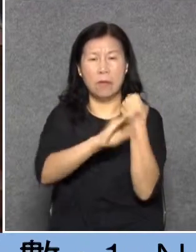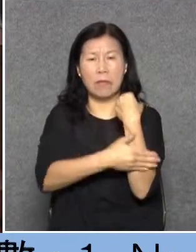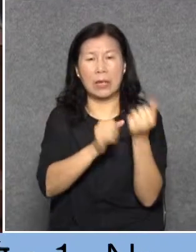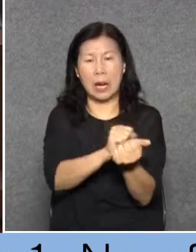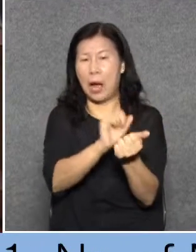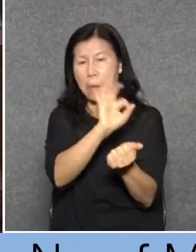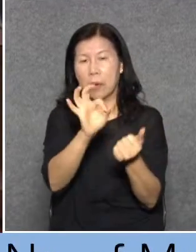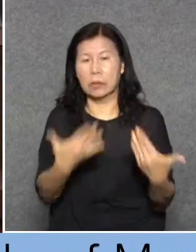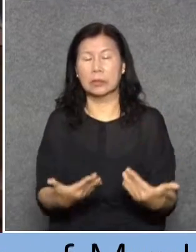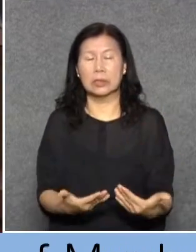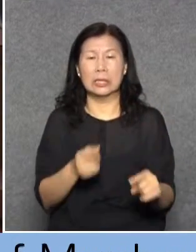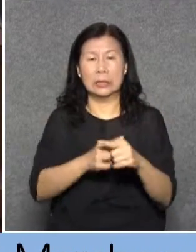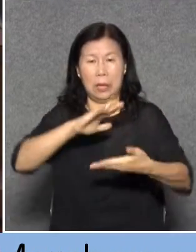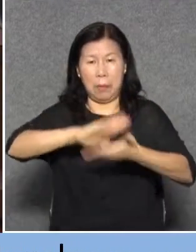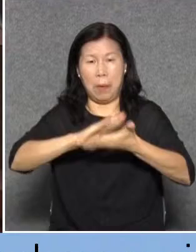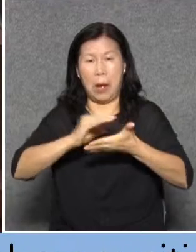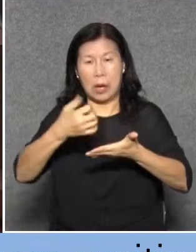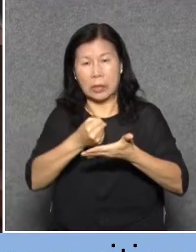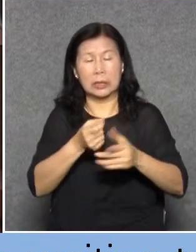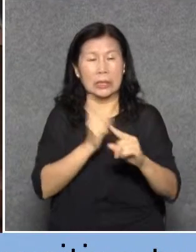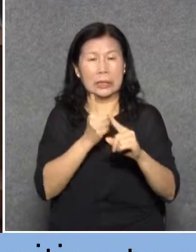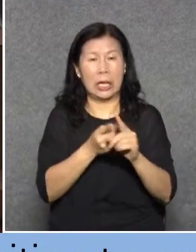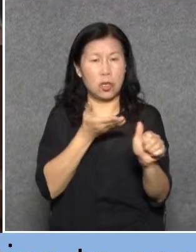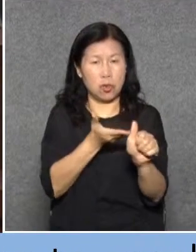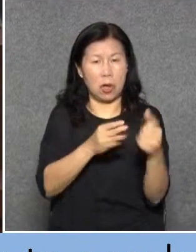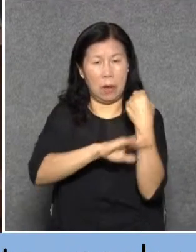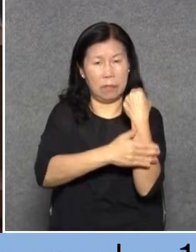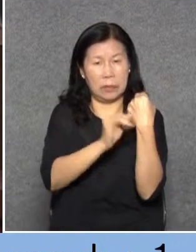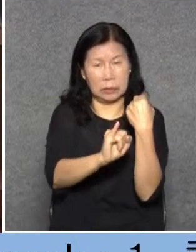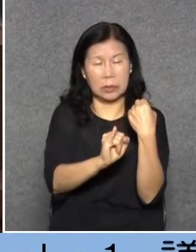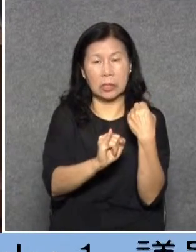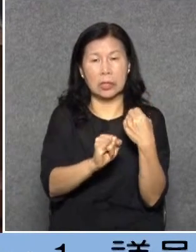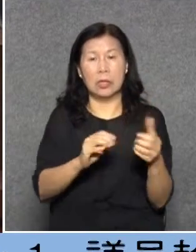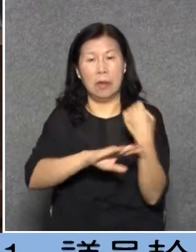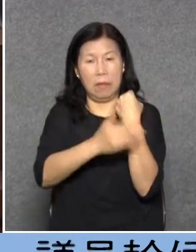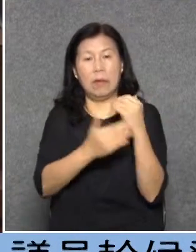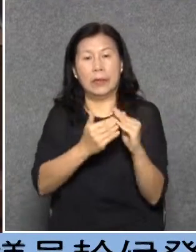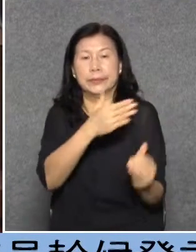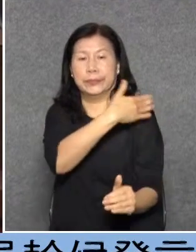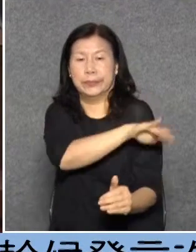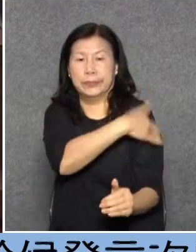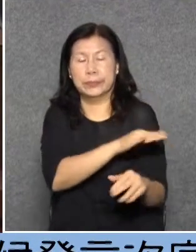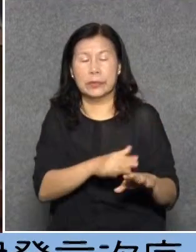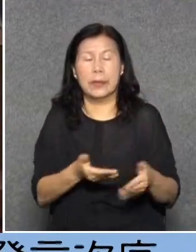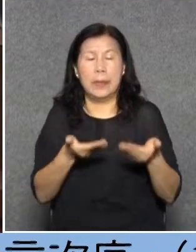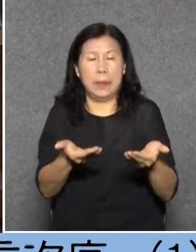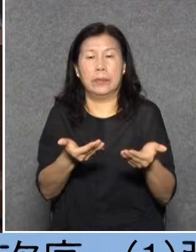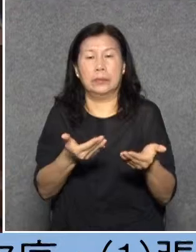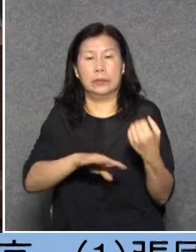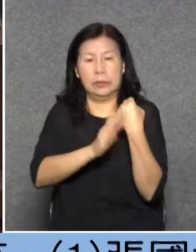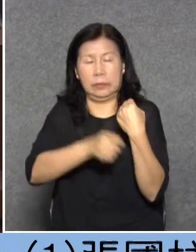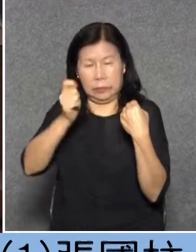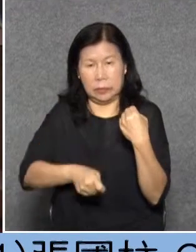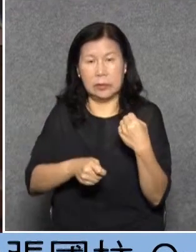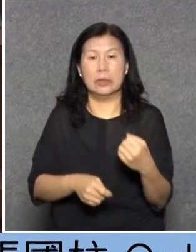可能版權人是採取行動去告的，法庭根本可以完全不需要你，也都不需要給任何判斷，也都不需要給